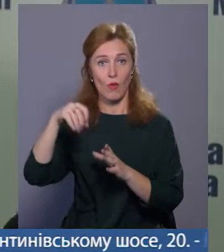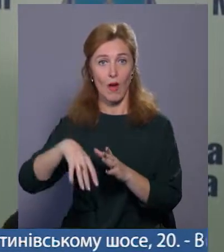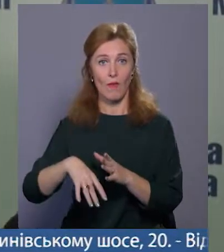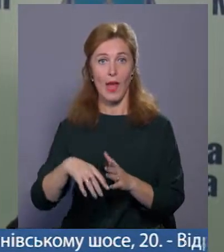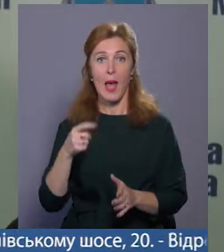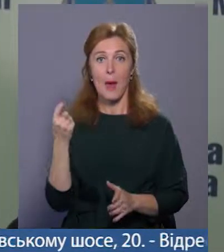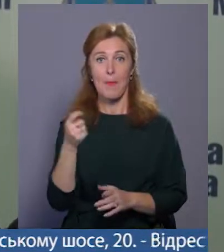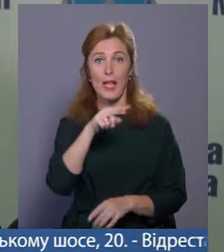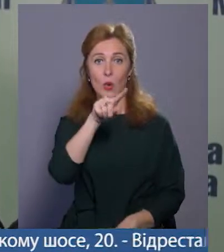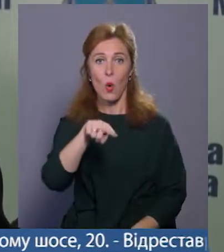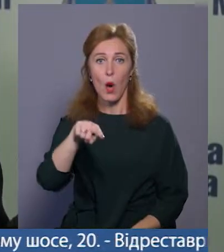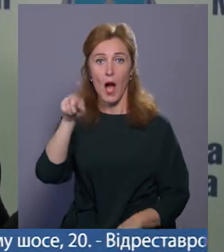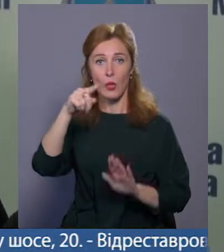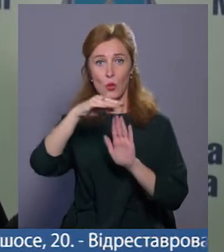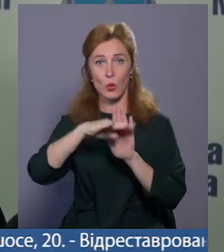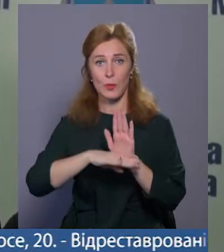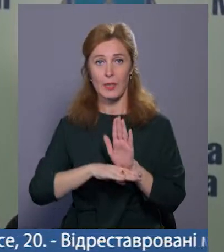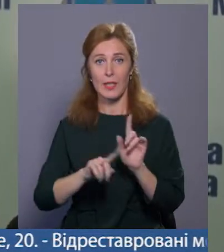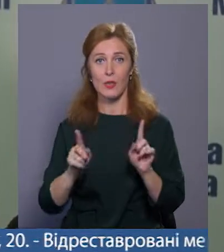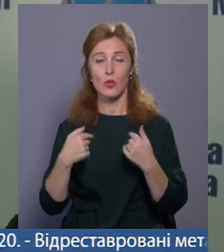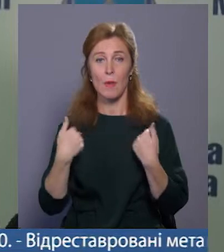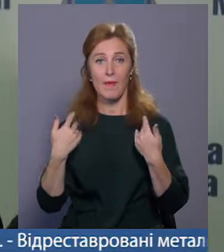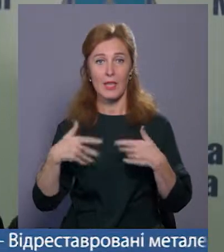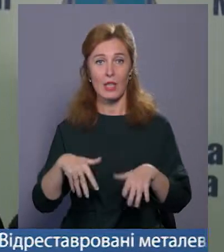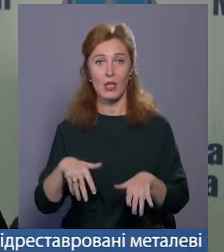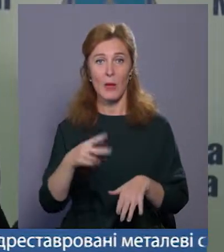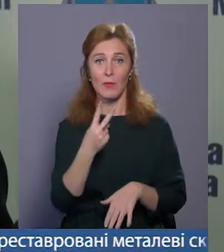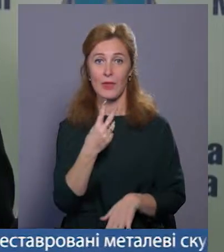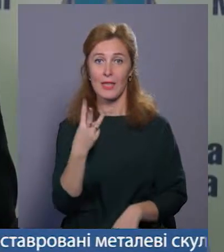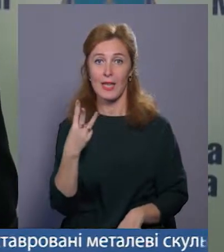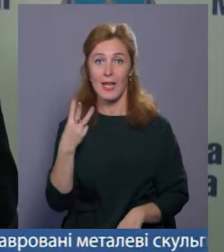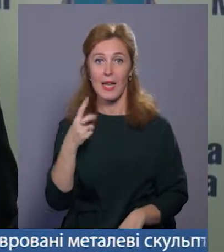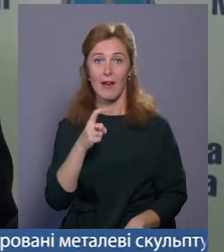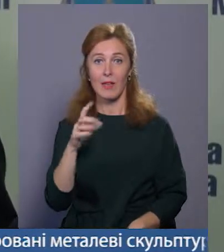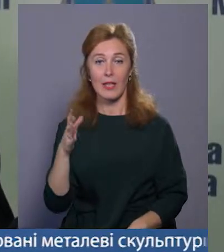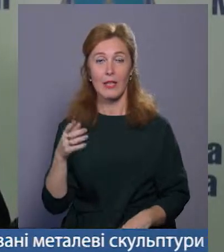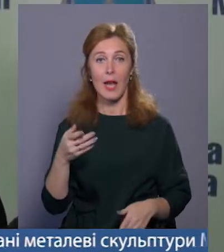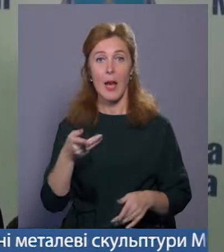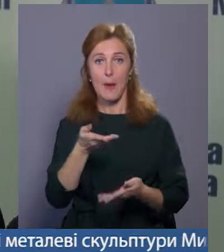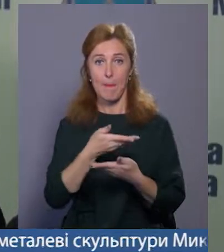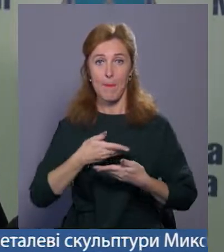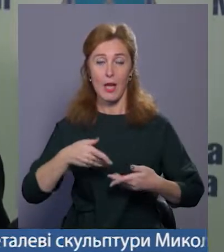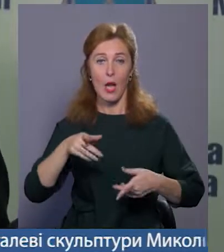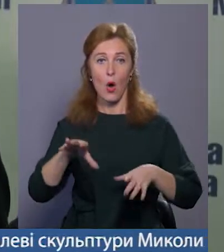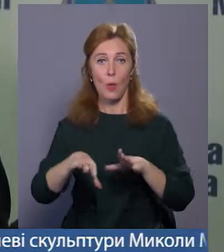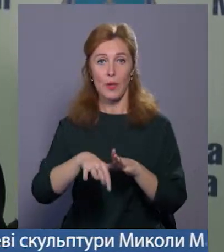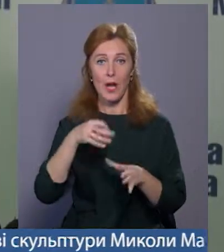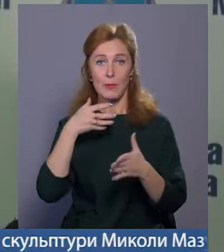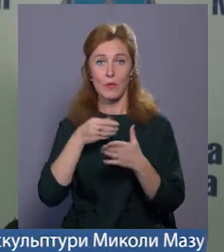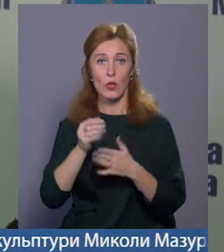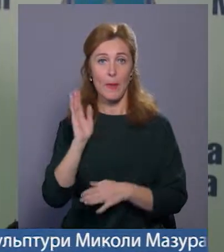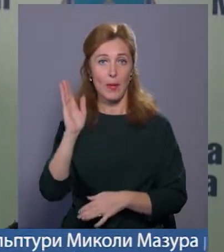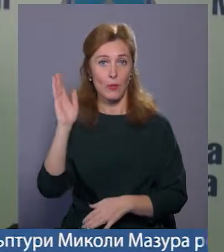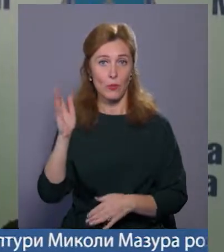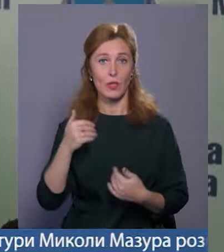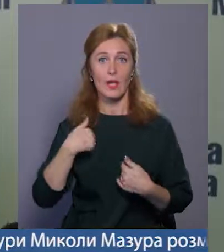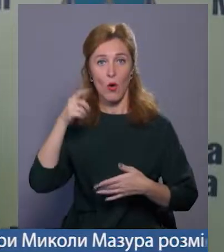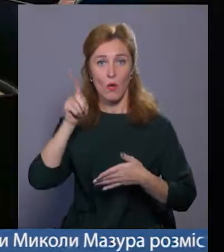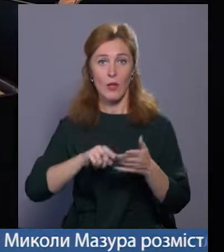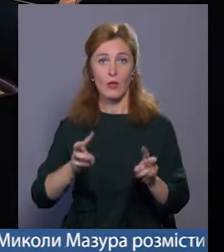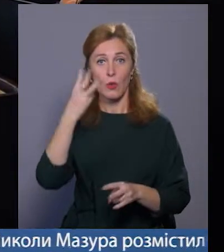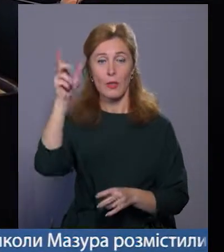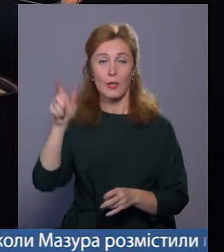галочкою в бюлетені, на якому витрачаємо там 2-3 хвилини, ми насправді обираємо своє майбутнє на 5 років. Я впевнений, що хмельничани обрали собі достойне